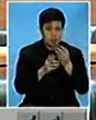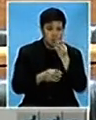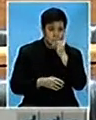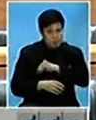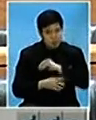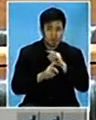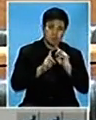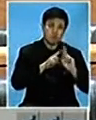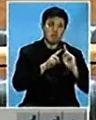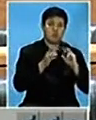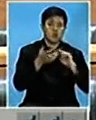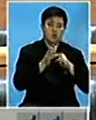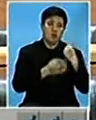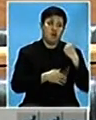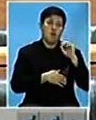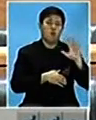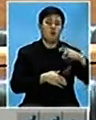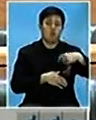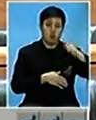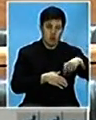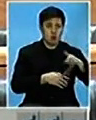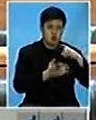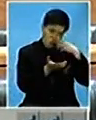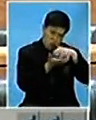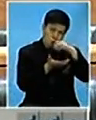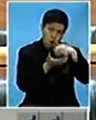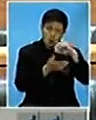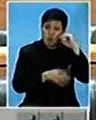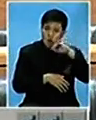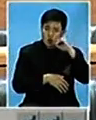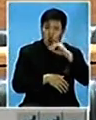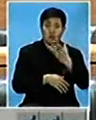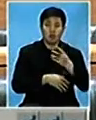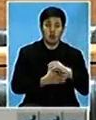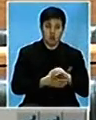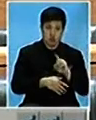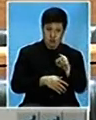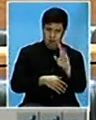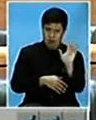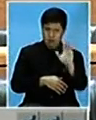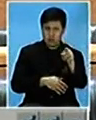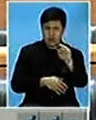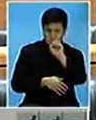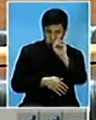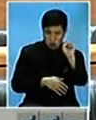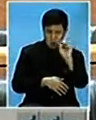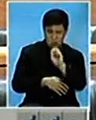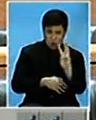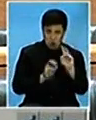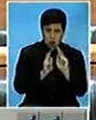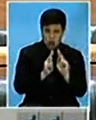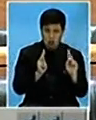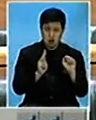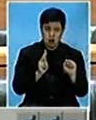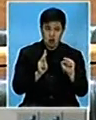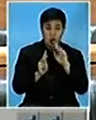อันนี้เป็นอำนาจของศาลรัฐธรรมนูญท่านต้องพูดบ่อยๆนะครับว่าอย่านะส.ส.ส.ว.กรรมาธิการถ้